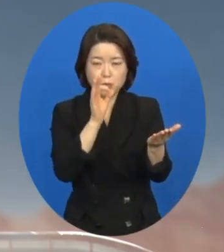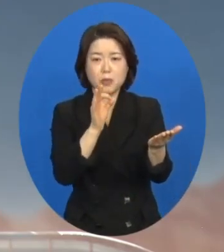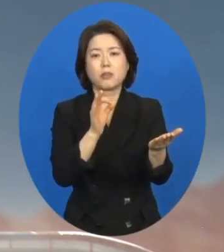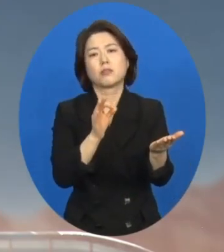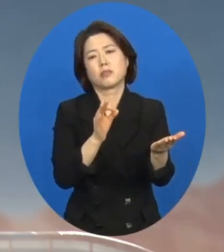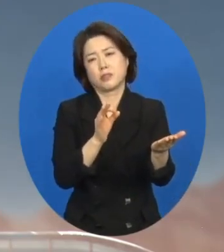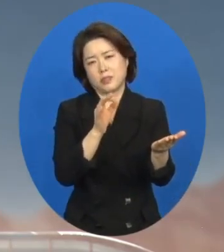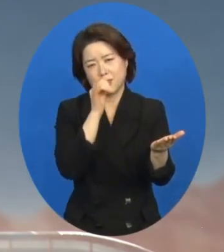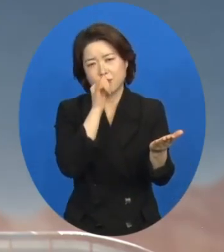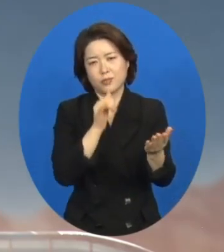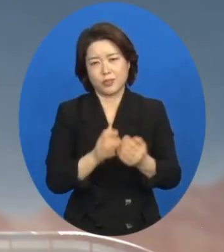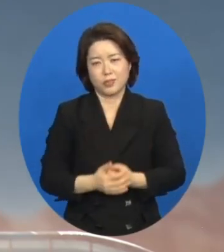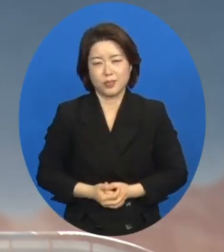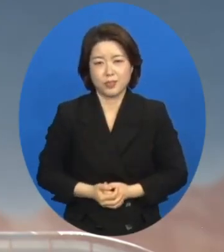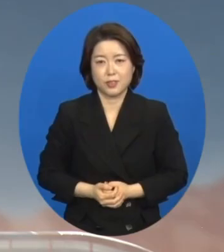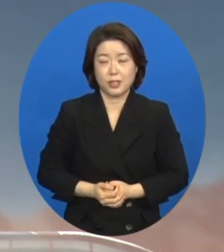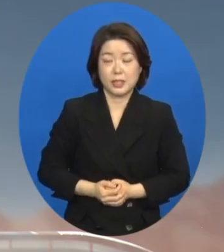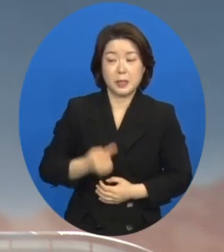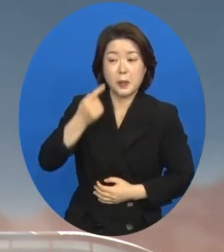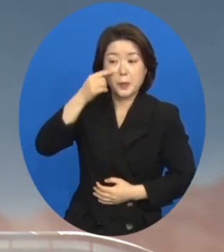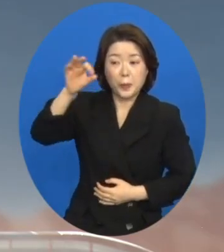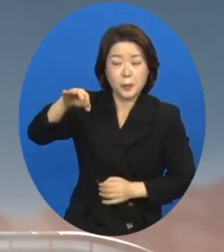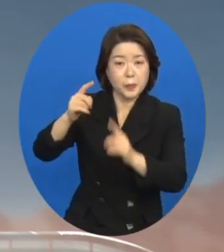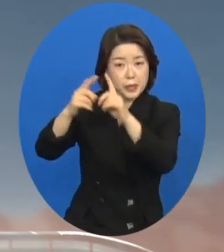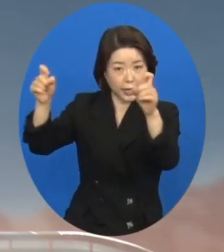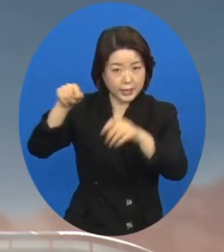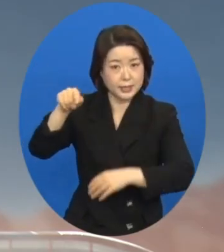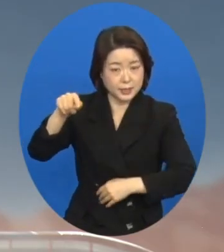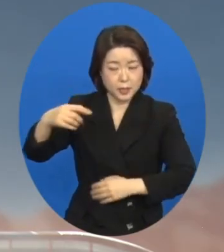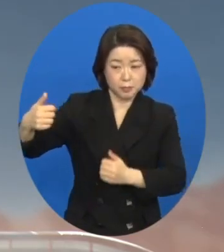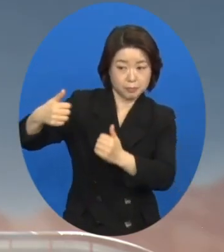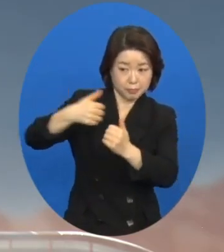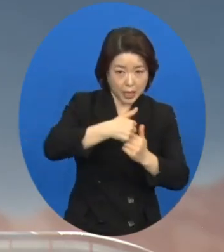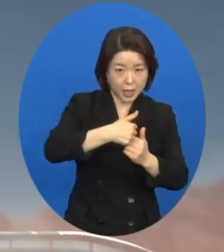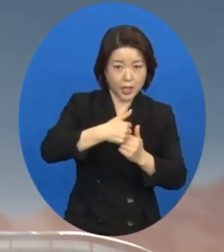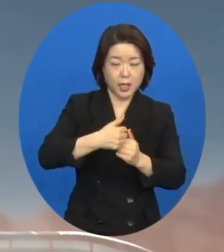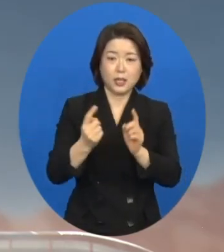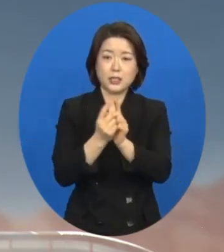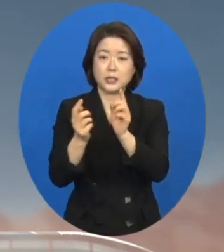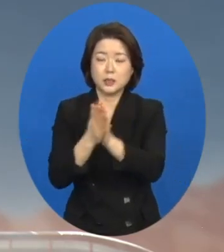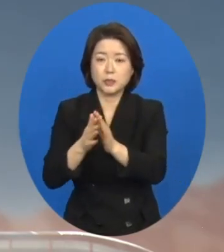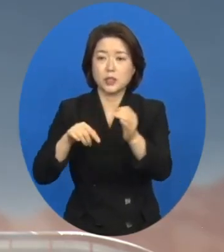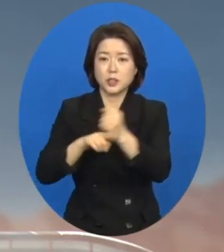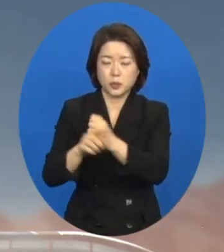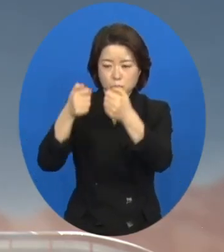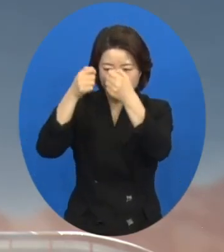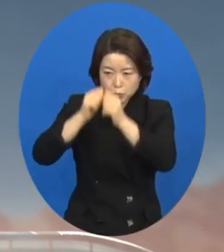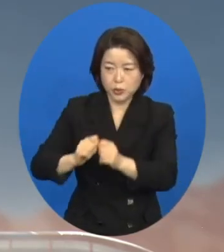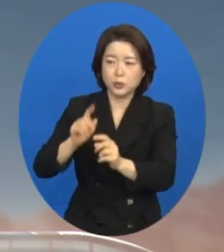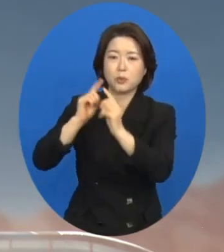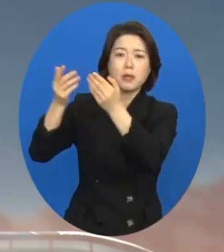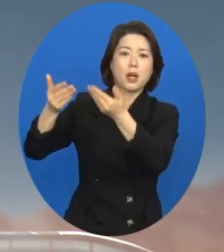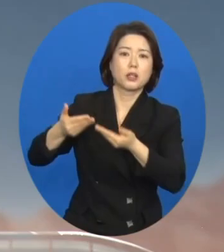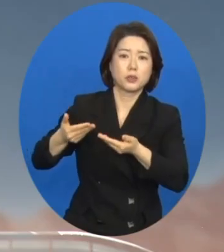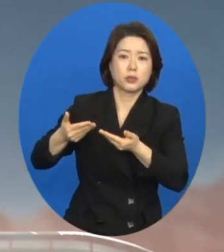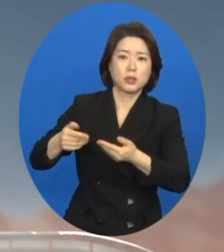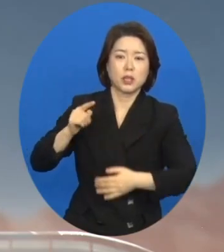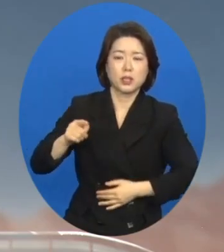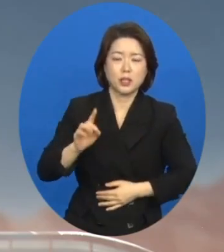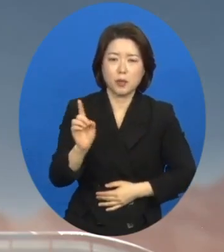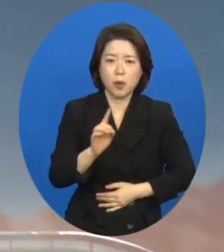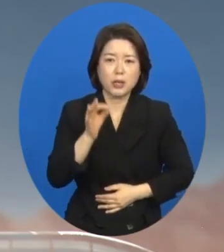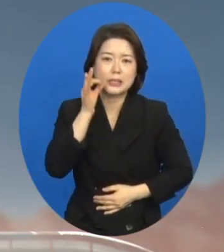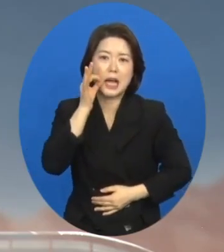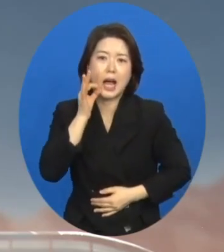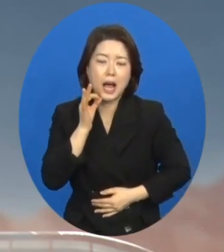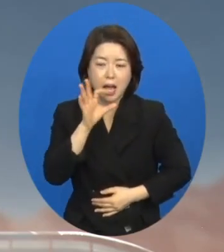그런데 하나님은 이 아이성에서 패배한 직접적인 이유를 구체적으로 말씀하시는데 그것이 아간의 죄